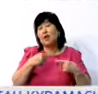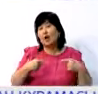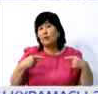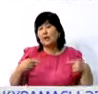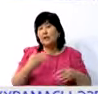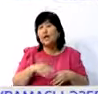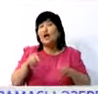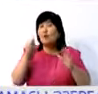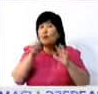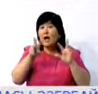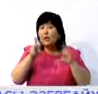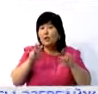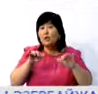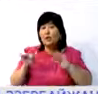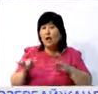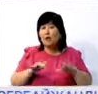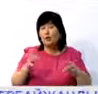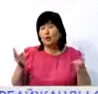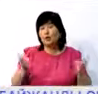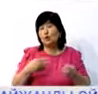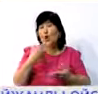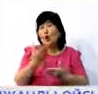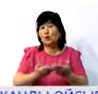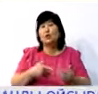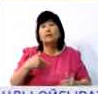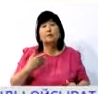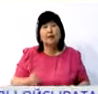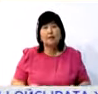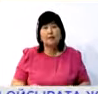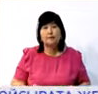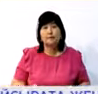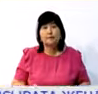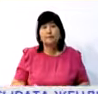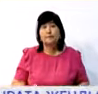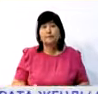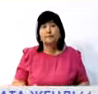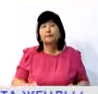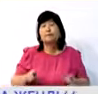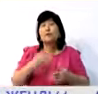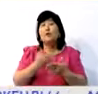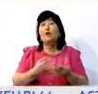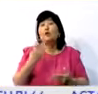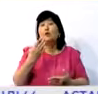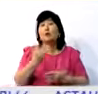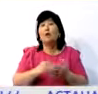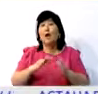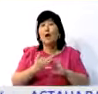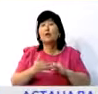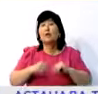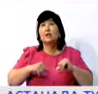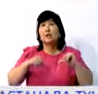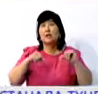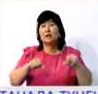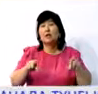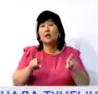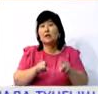салаға мониторингтік талдау жүргізу туралы ұсыныс берді. Сыбайлас жемқорлыққа қарсы күрес мәселелері жөніндегі аудандық комиссияның отырысында